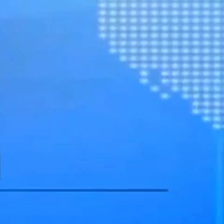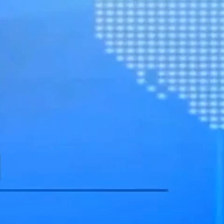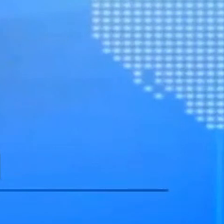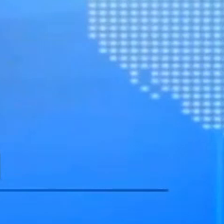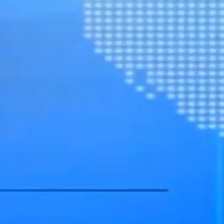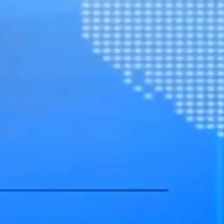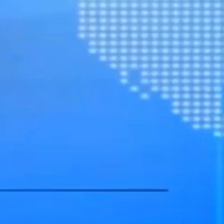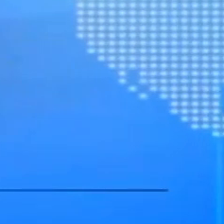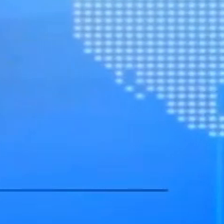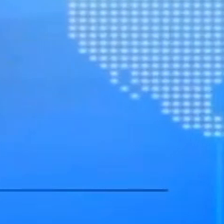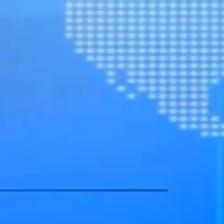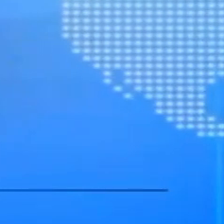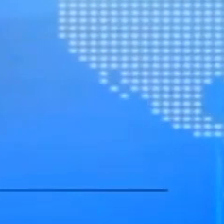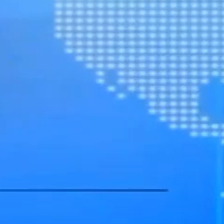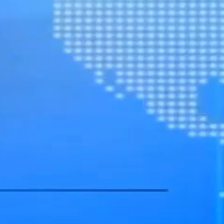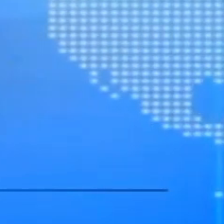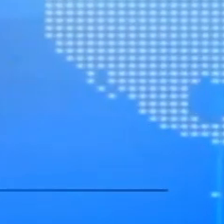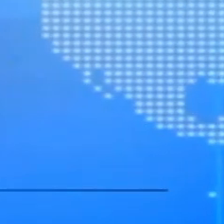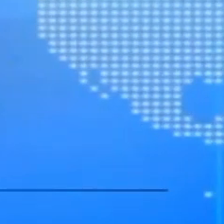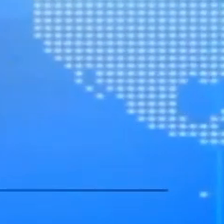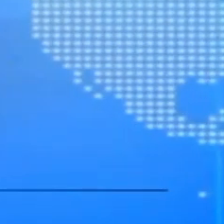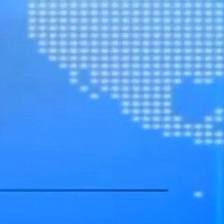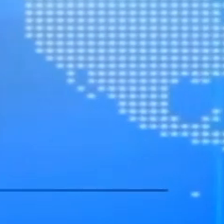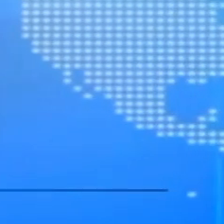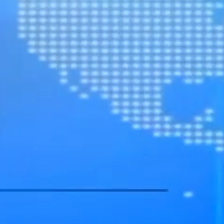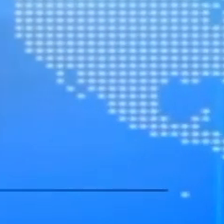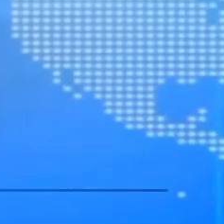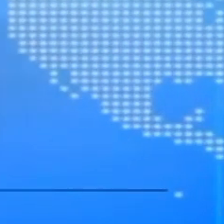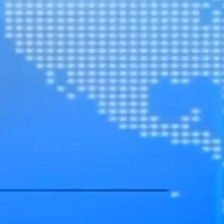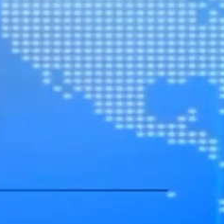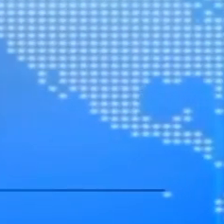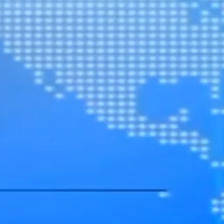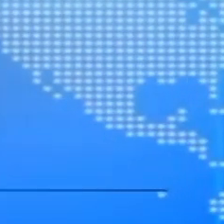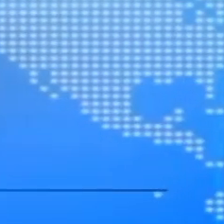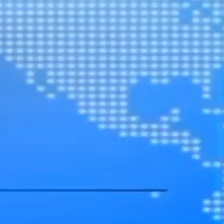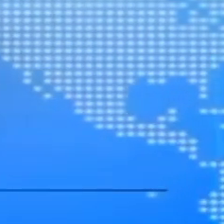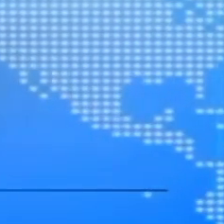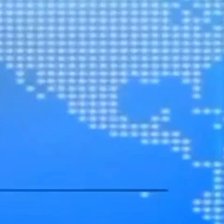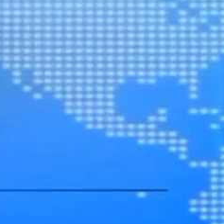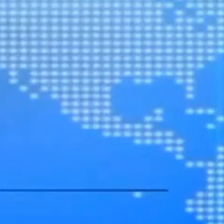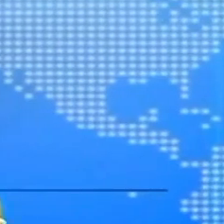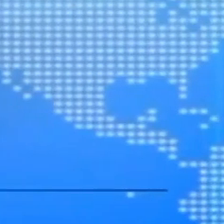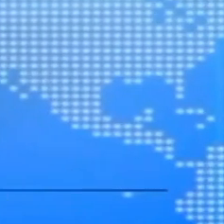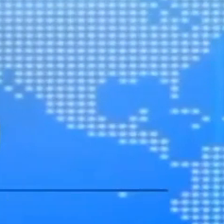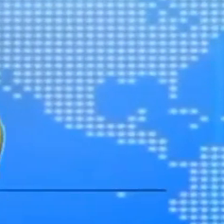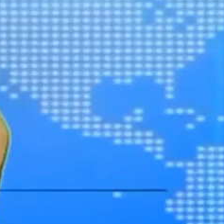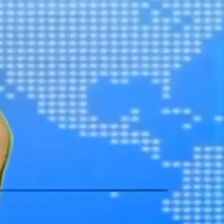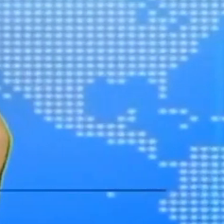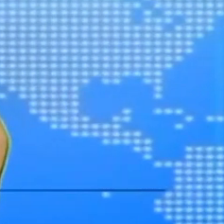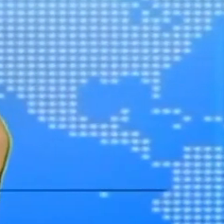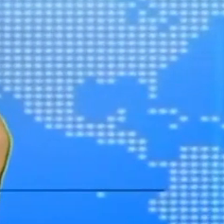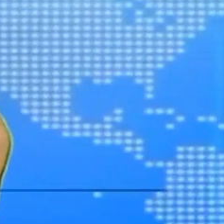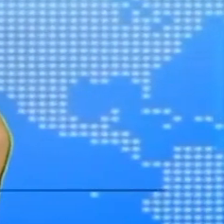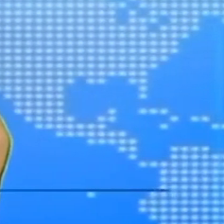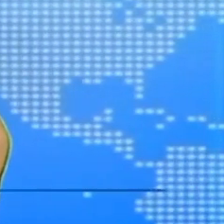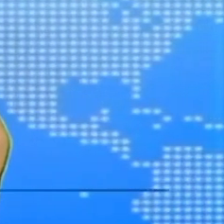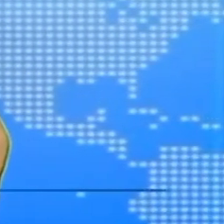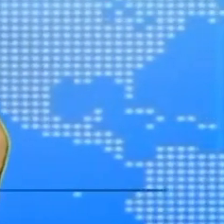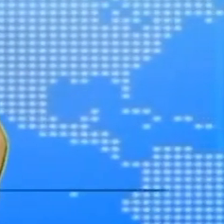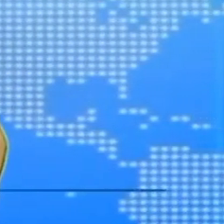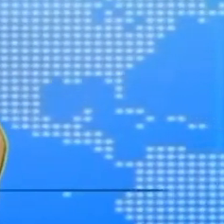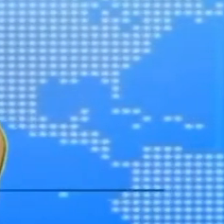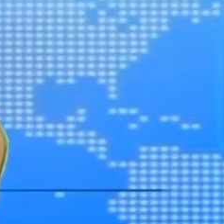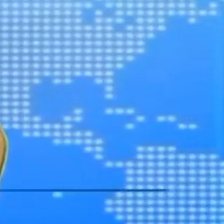vous allez les entendre dire « on accepte d'être filmés ». Ils se sont exprimés librement. C'est un reportage